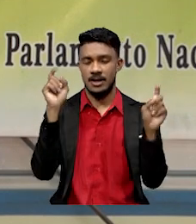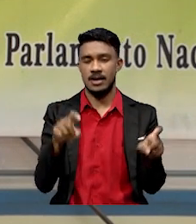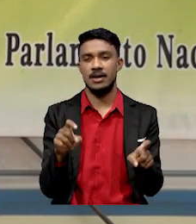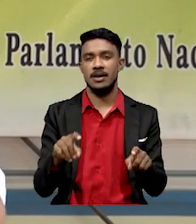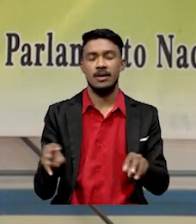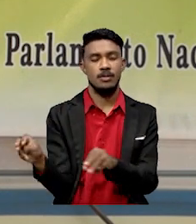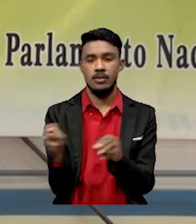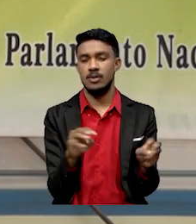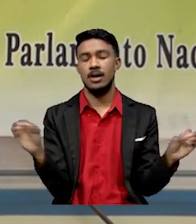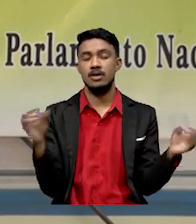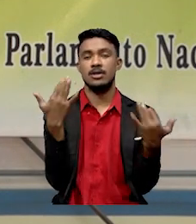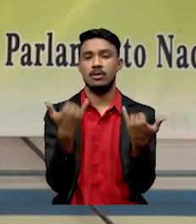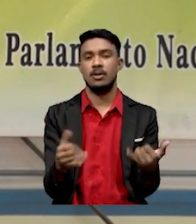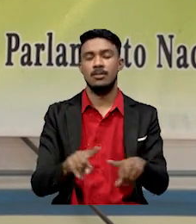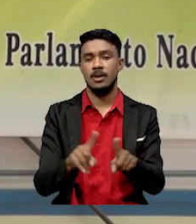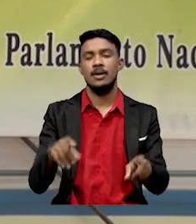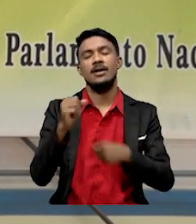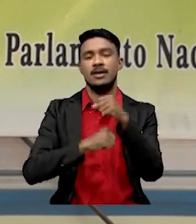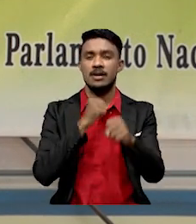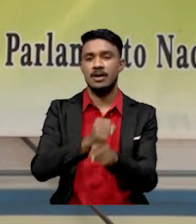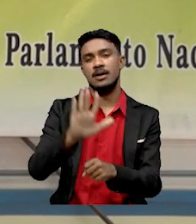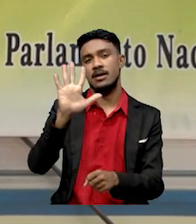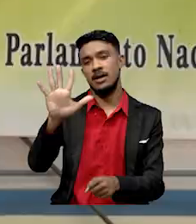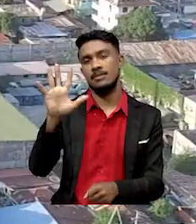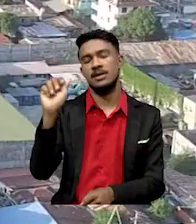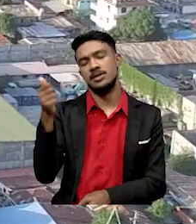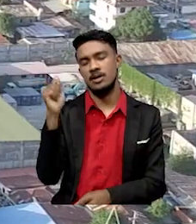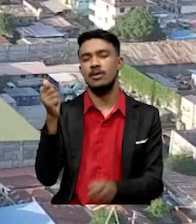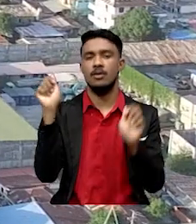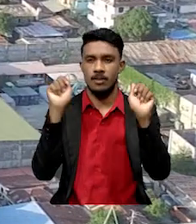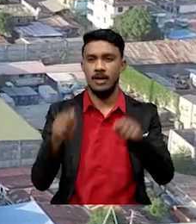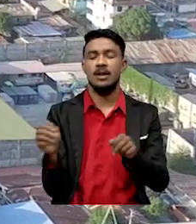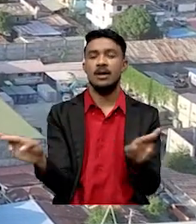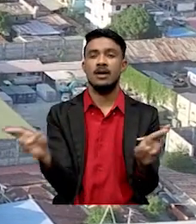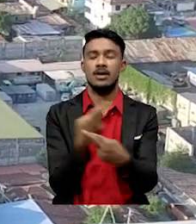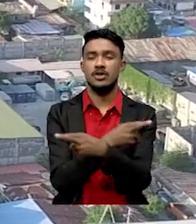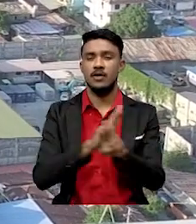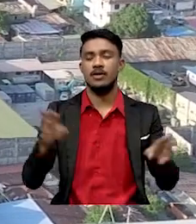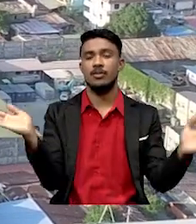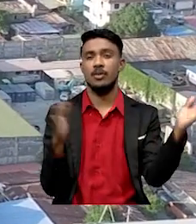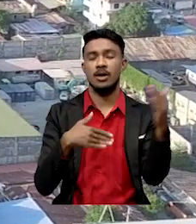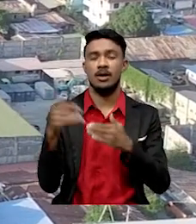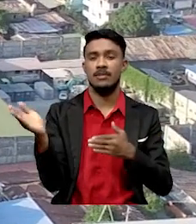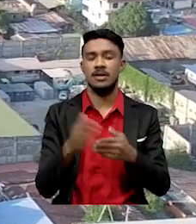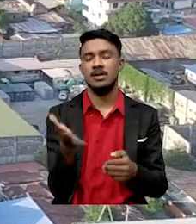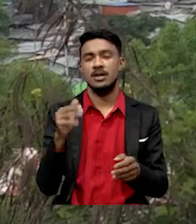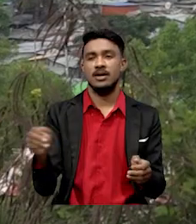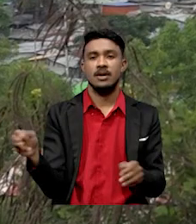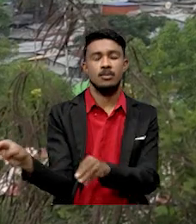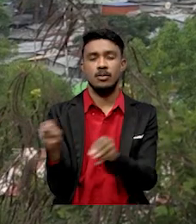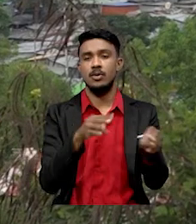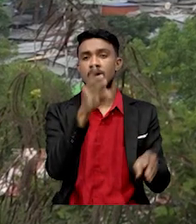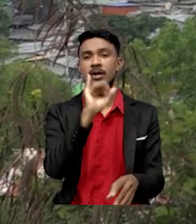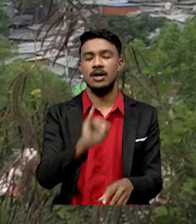mas. Pelo menos vai tinan lima batinan sanulu bawa ini mak foi bele resolve tok problem serne alusa par bele muda sai cidade di lili